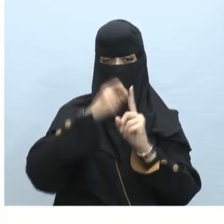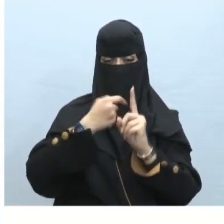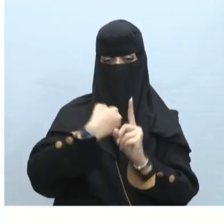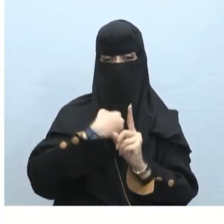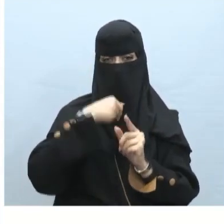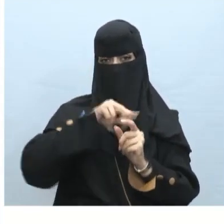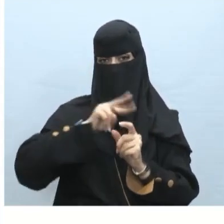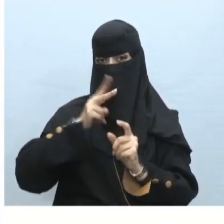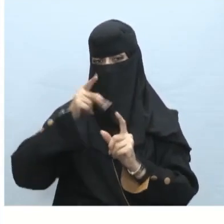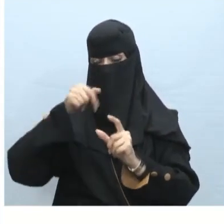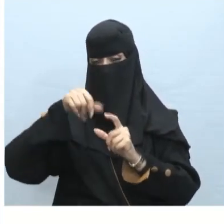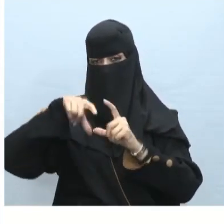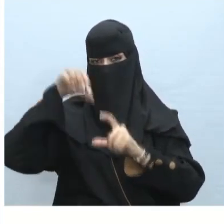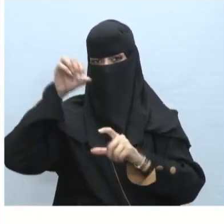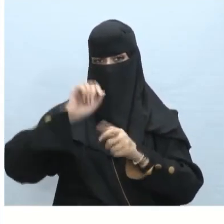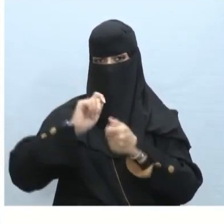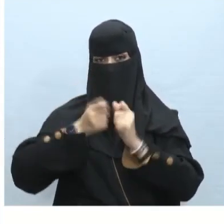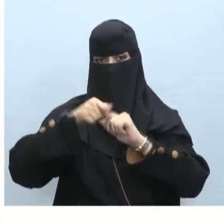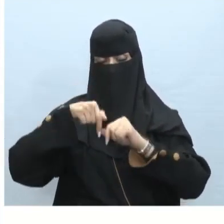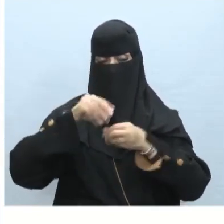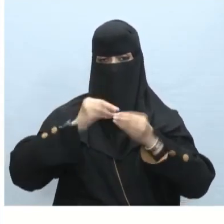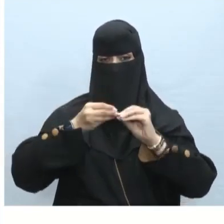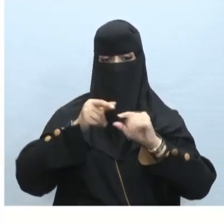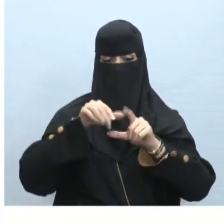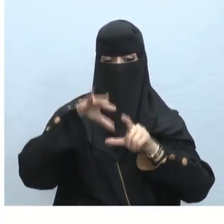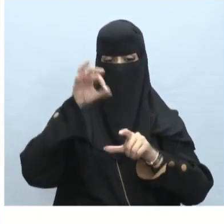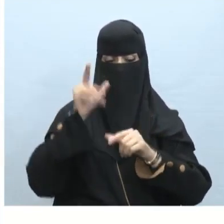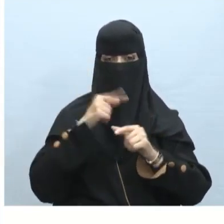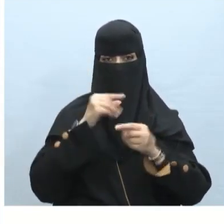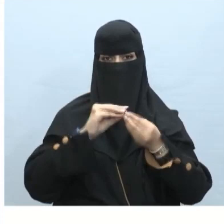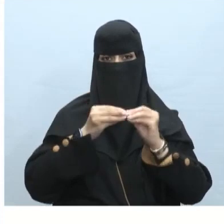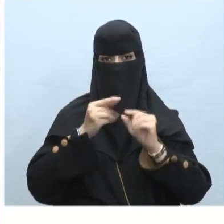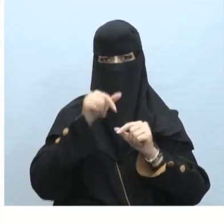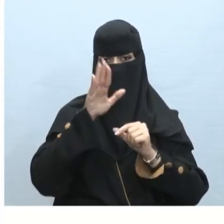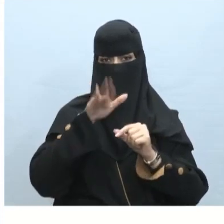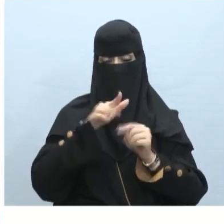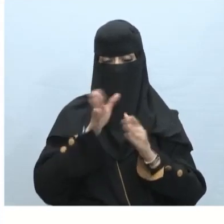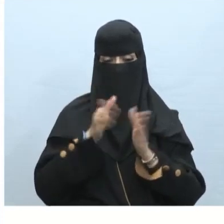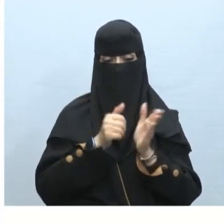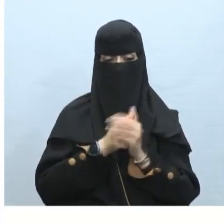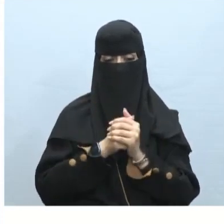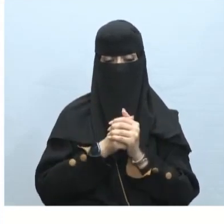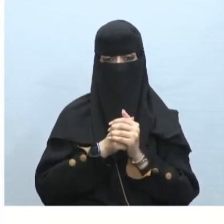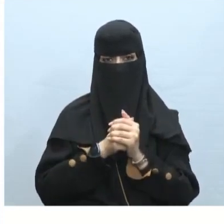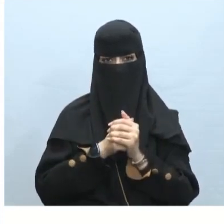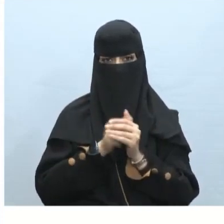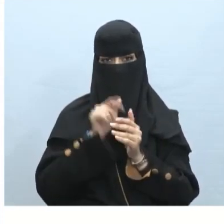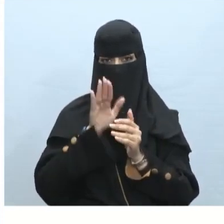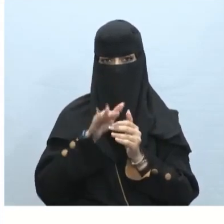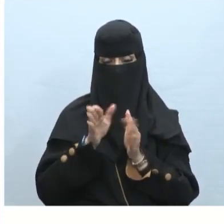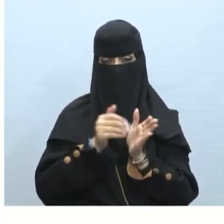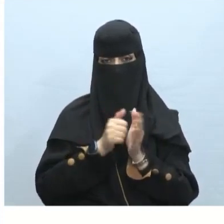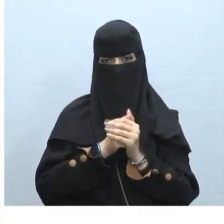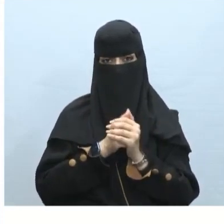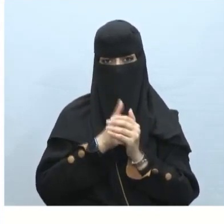خلال الضغط على ايقونه تغيير اللون واختيار لون من الالوان الموجوده في